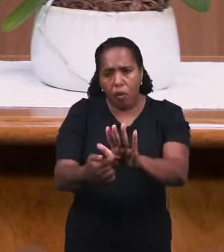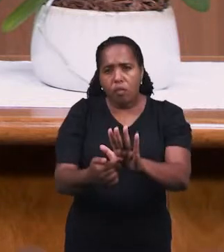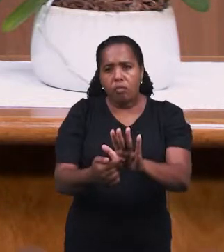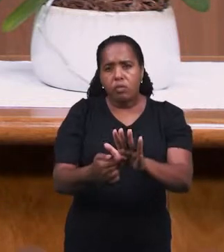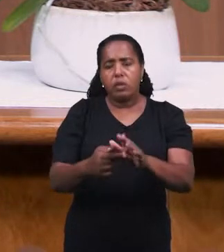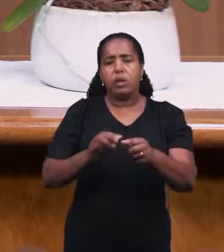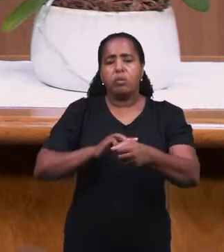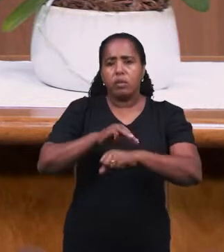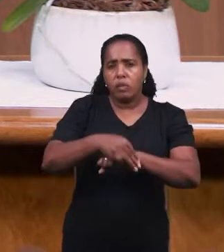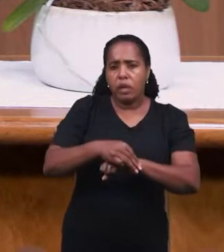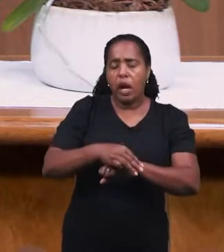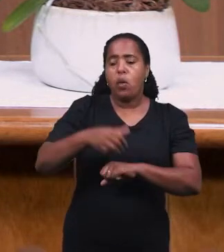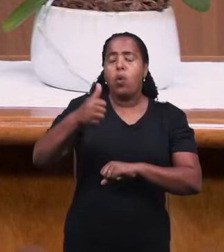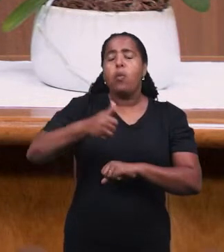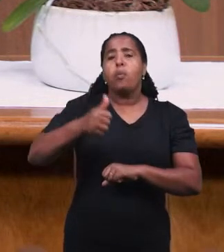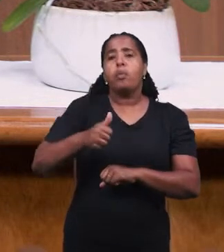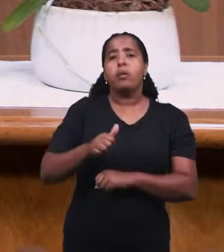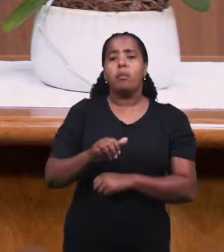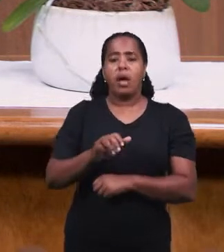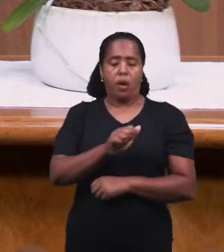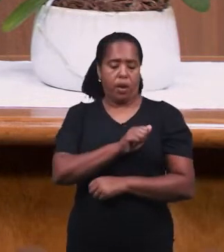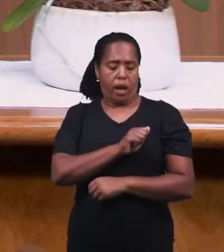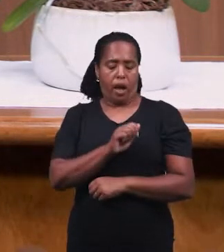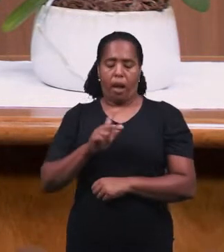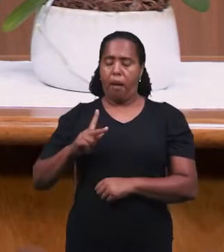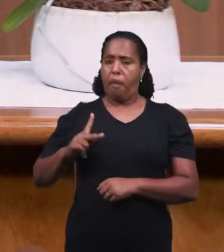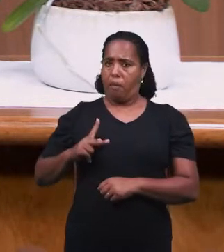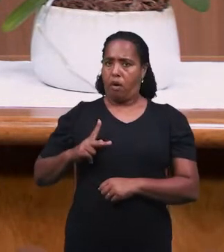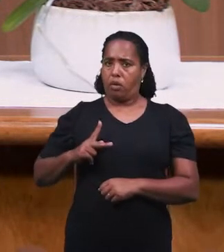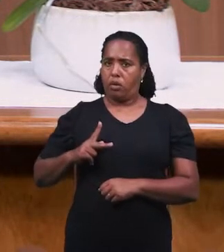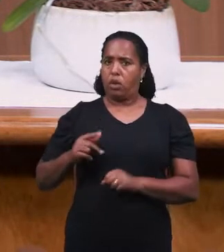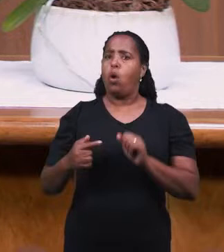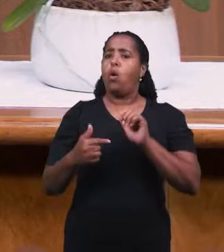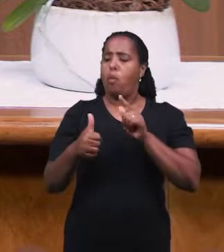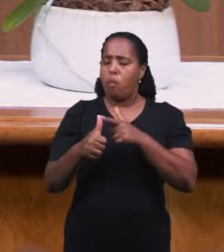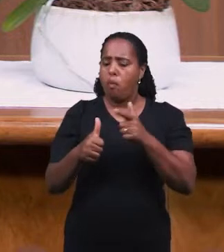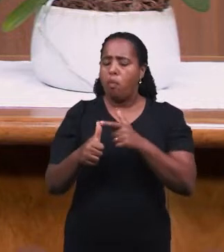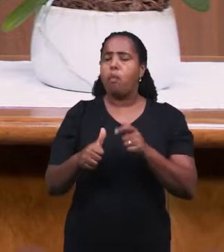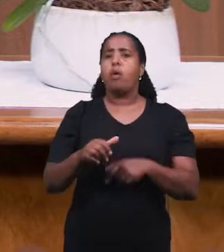Et Paul dit que c'est l'apôtre.